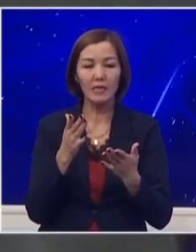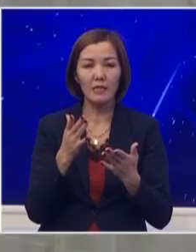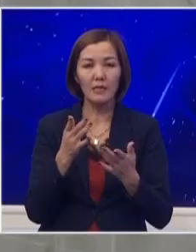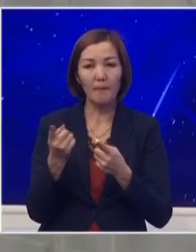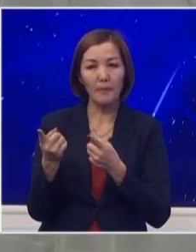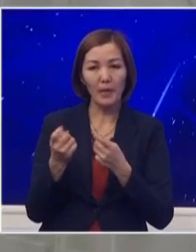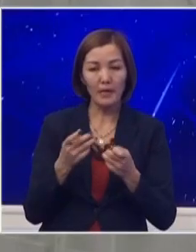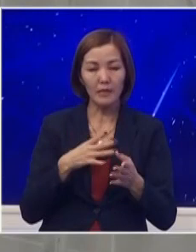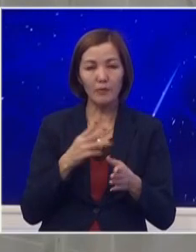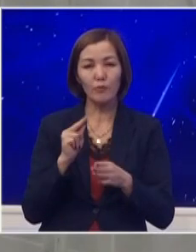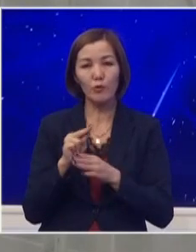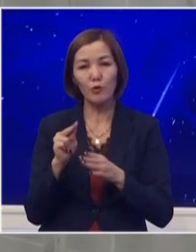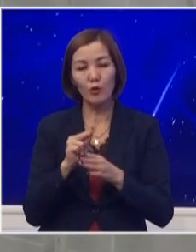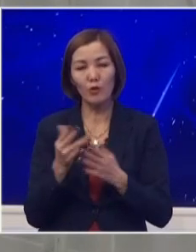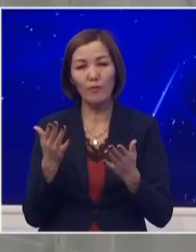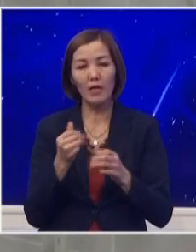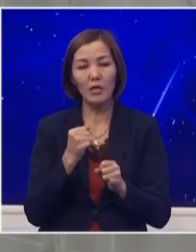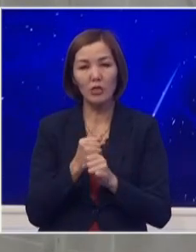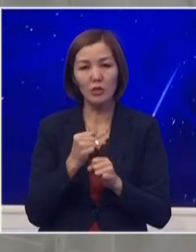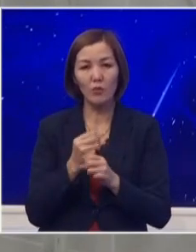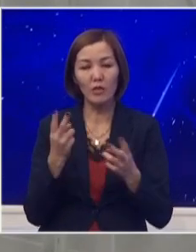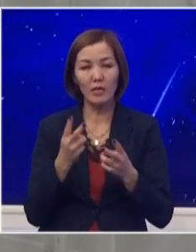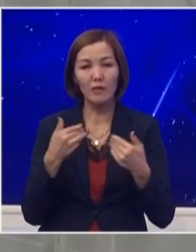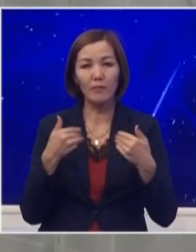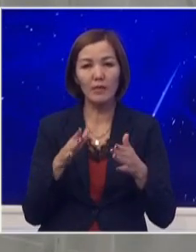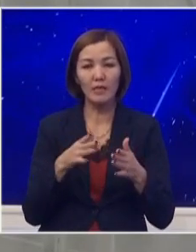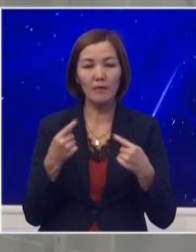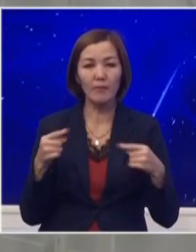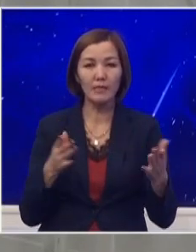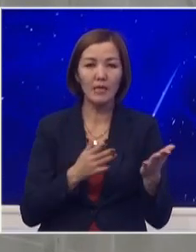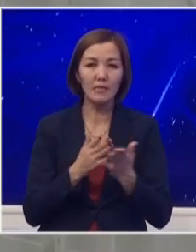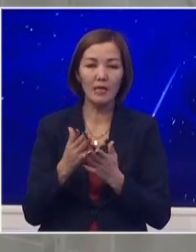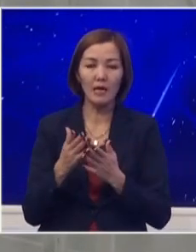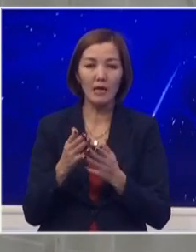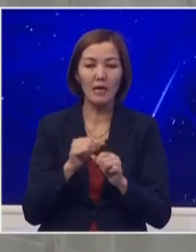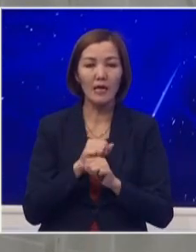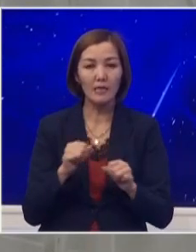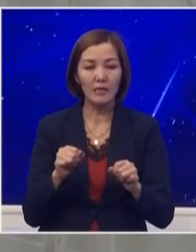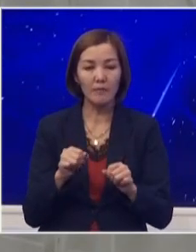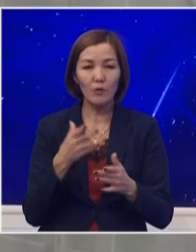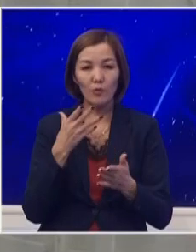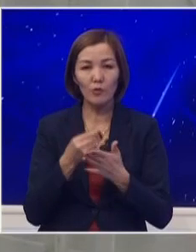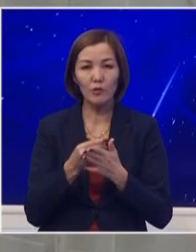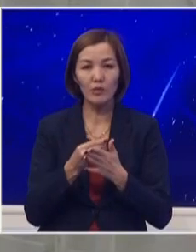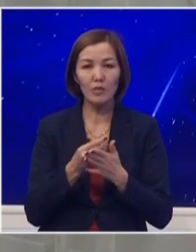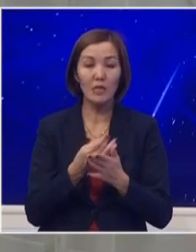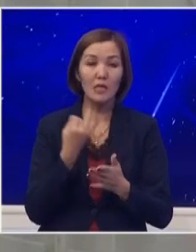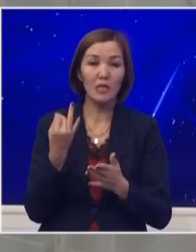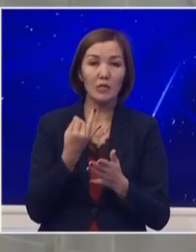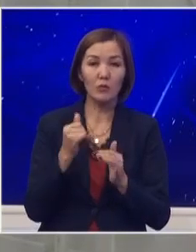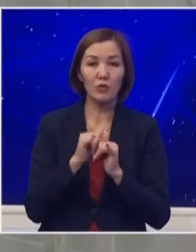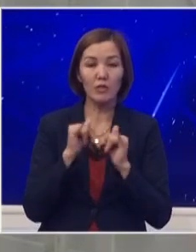баулып, өздерінің оқу орындарын бітірген соң басқа салаларға кетіп қалмай, жол саласында қызығушылығын